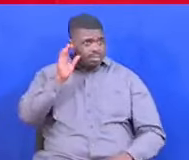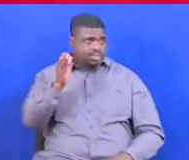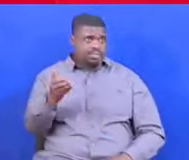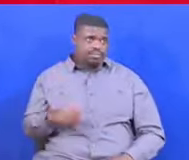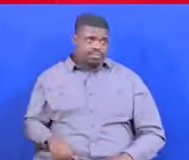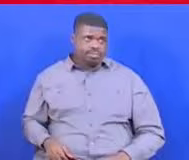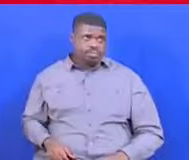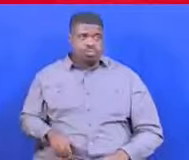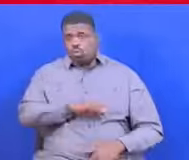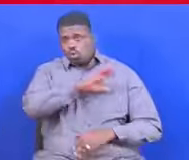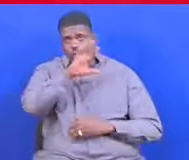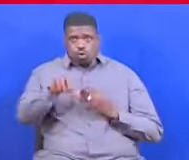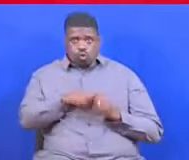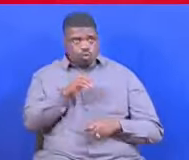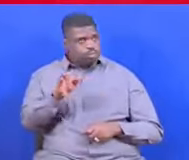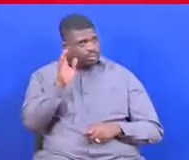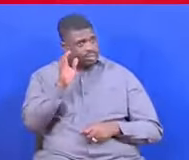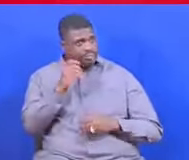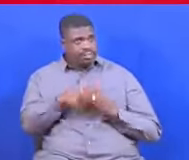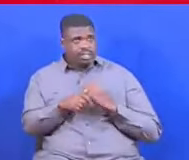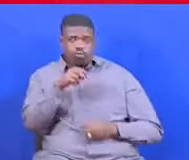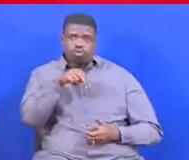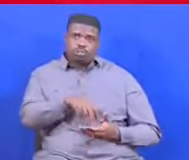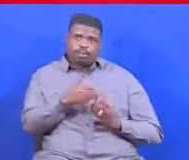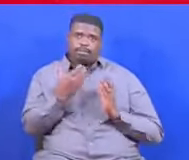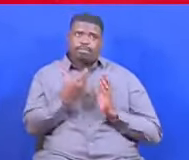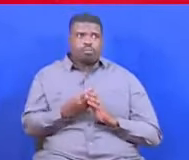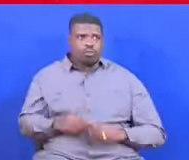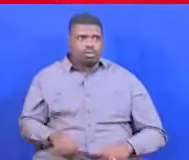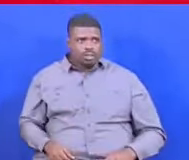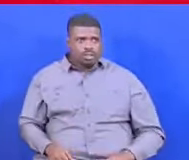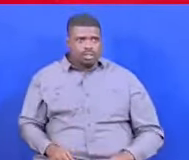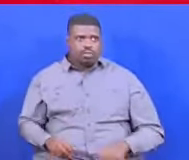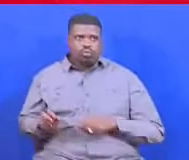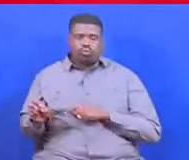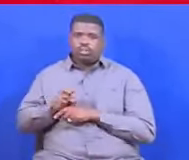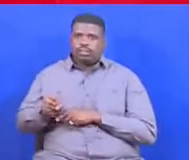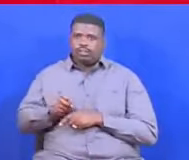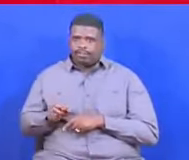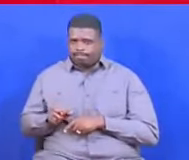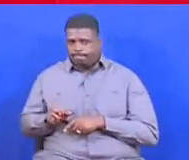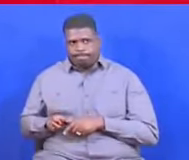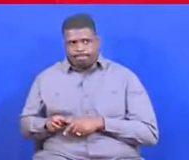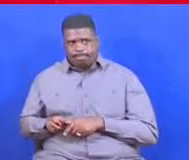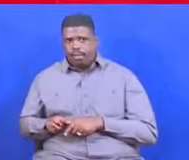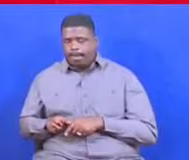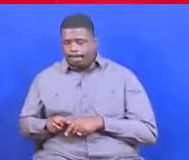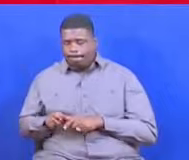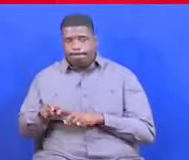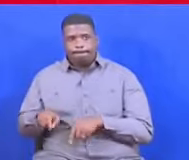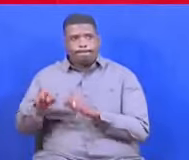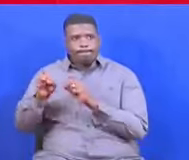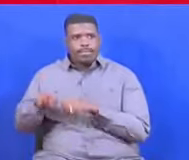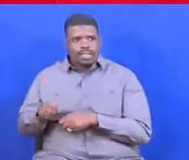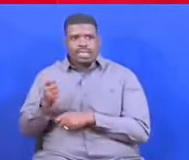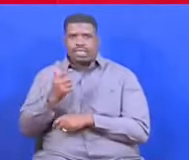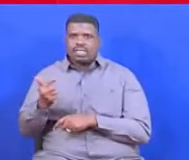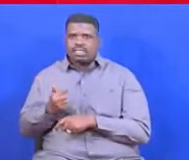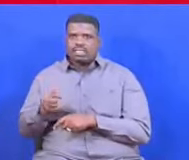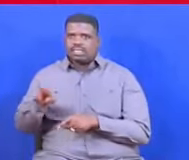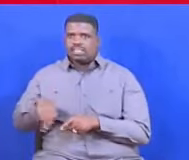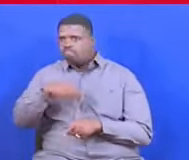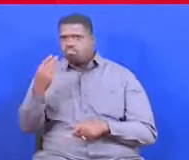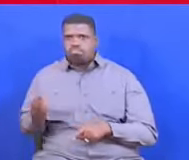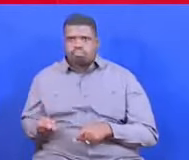wote wanayenisikiliza humu ndani, tusimame kwa pamoja wabunge, tuisimamie bandari ya Tanzania isije